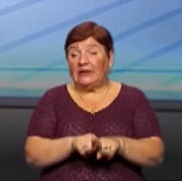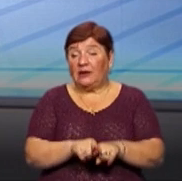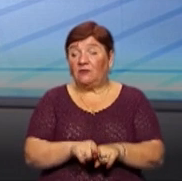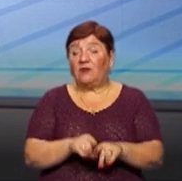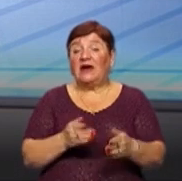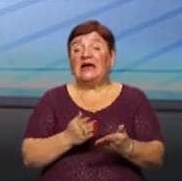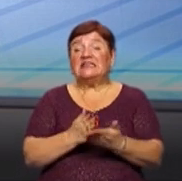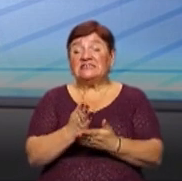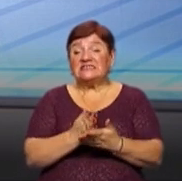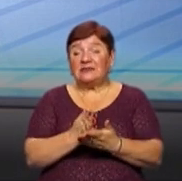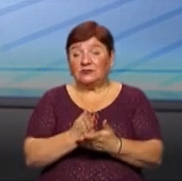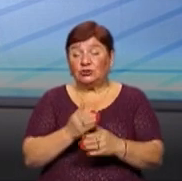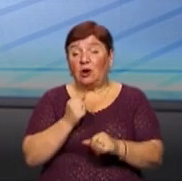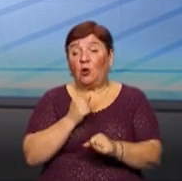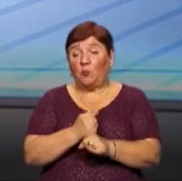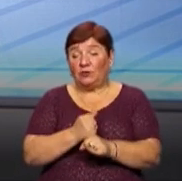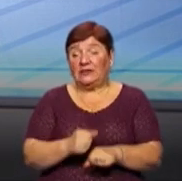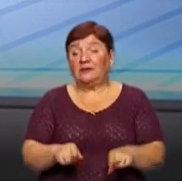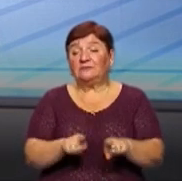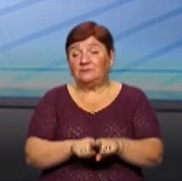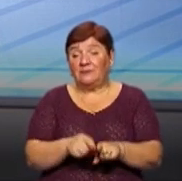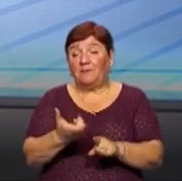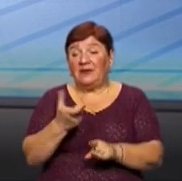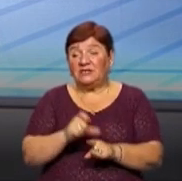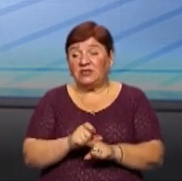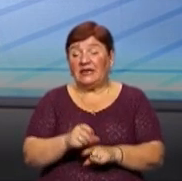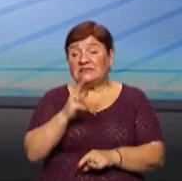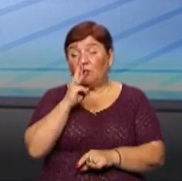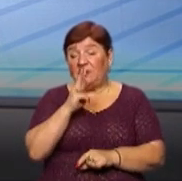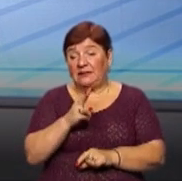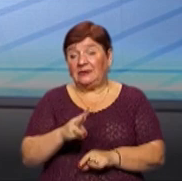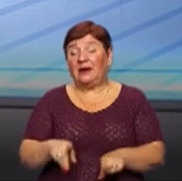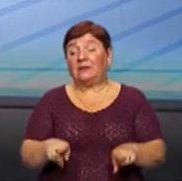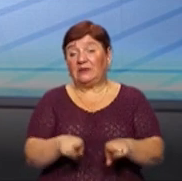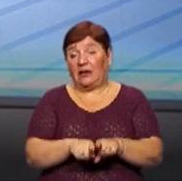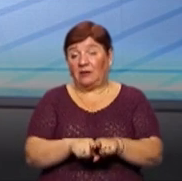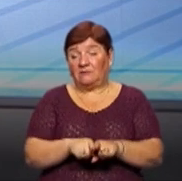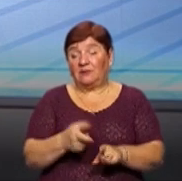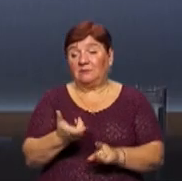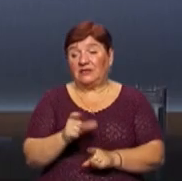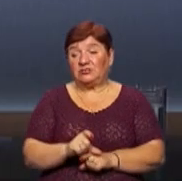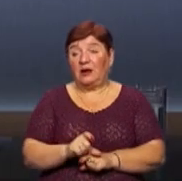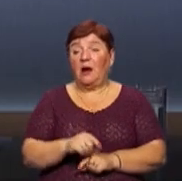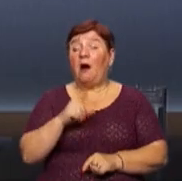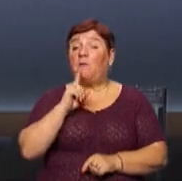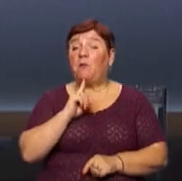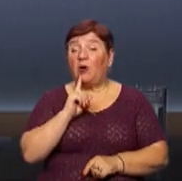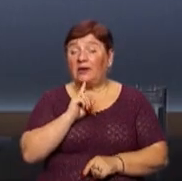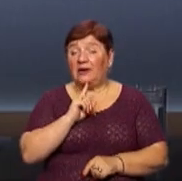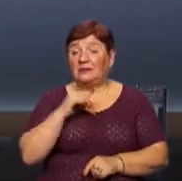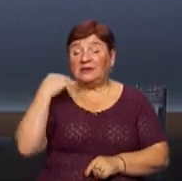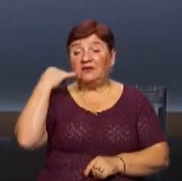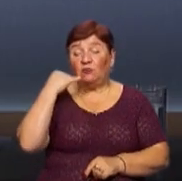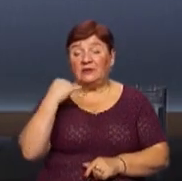роботи. Чим більше стаж роботи, тим більше і, вірніше, заробітна платня – та ж саме. Поки немає телефонних